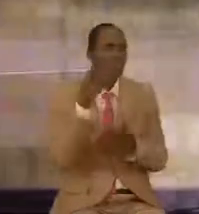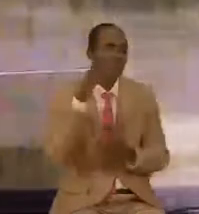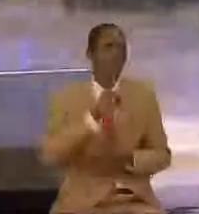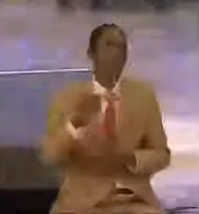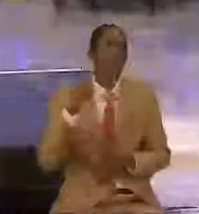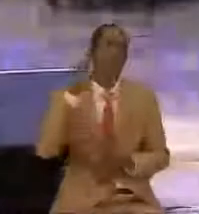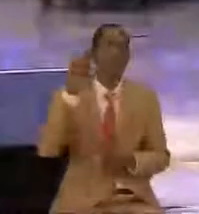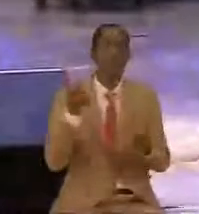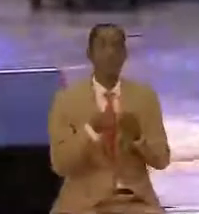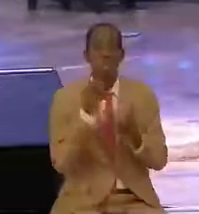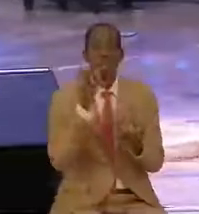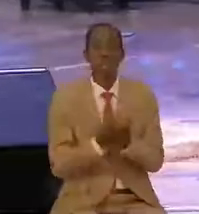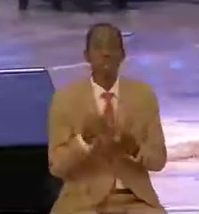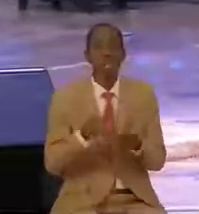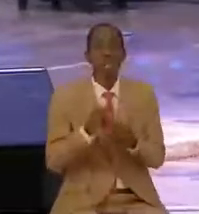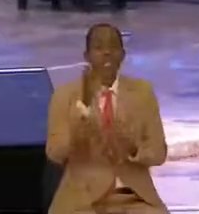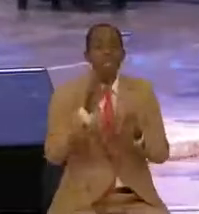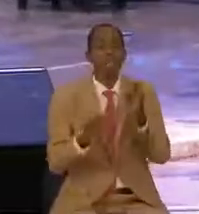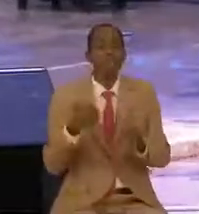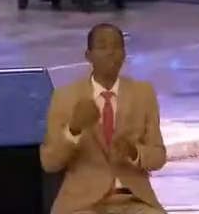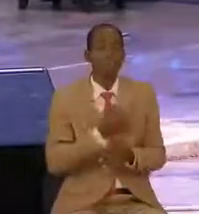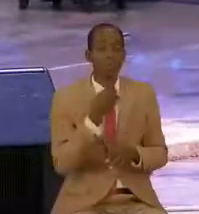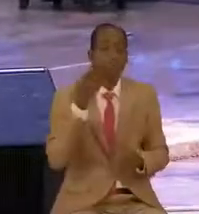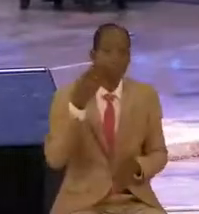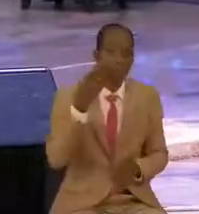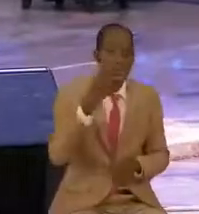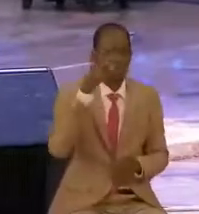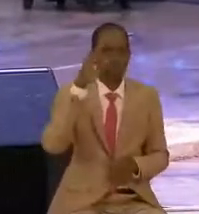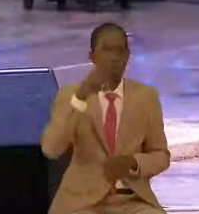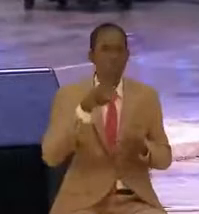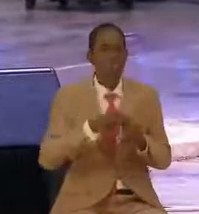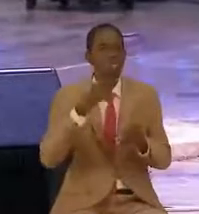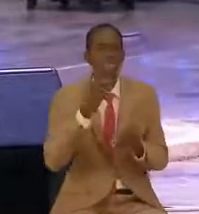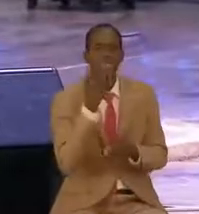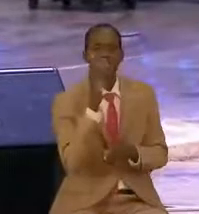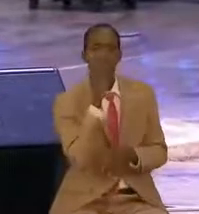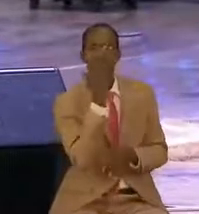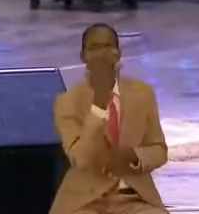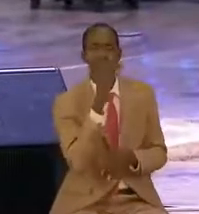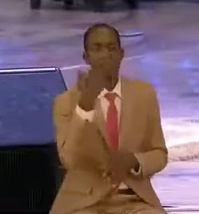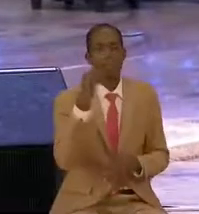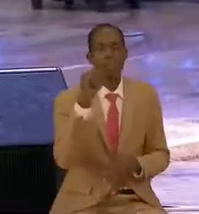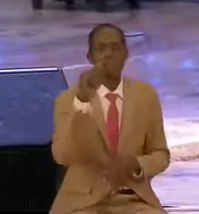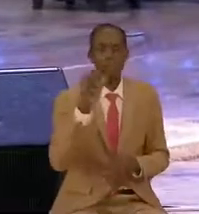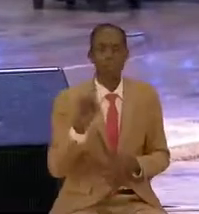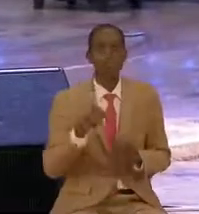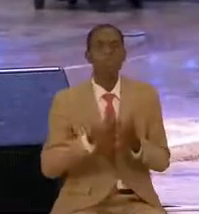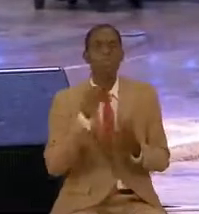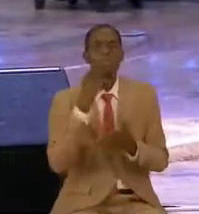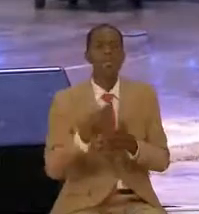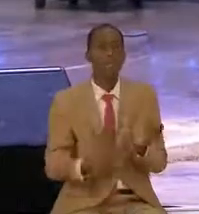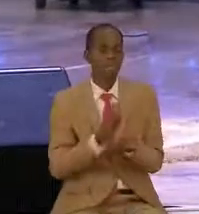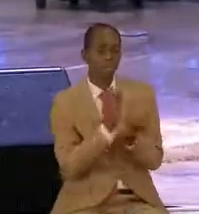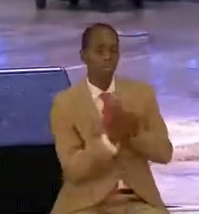consommateur de notre foi, comme on le regarde, on le contemple, comme on se mire. Alors c'est ça qui nous